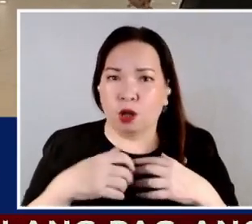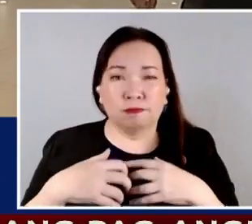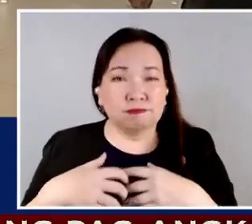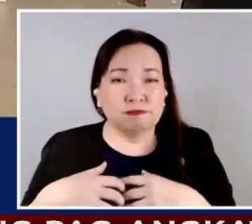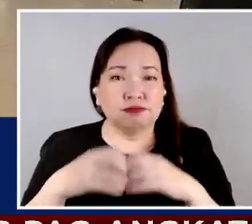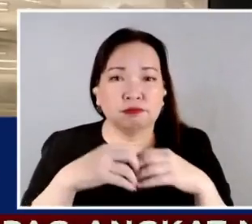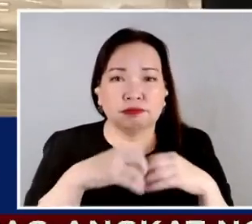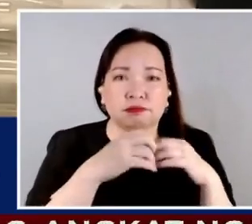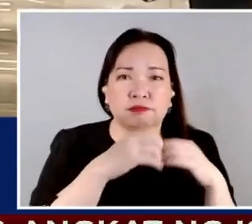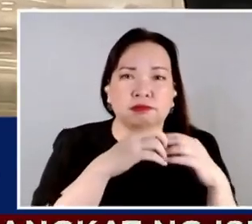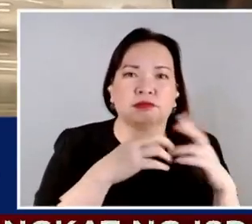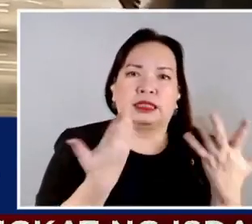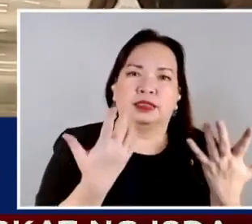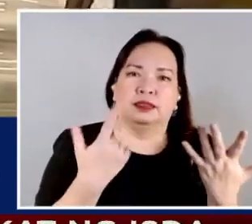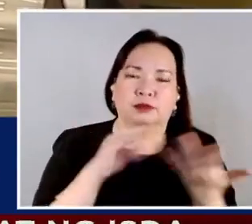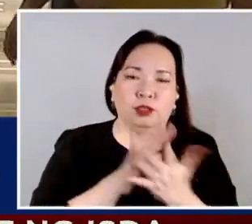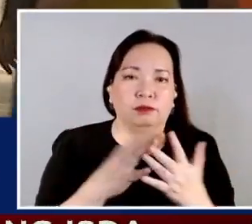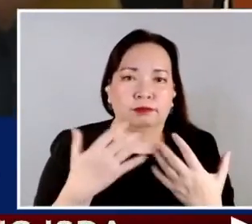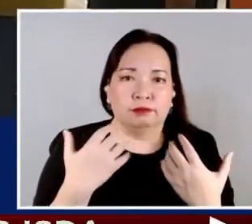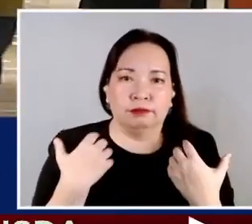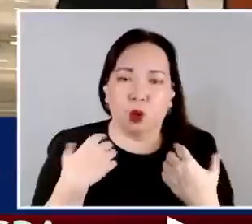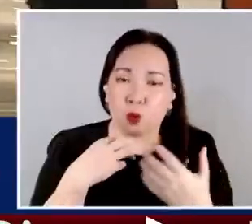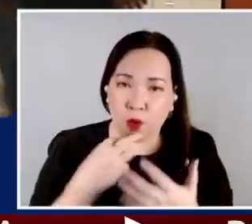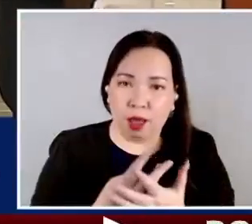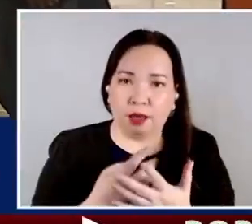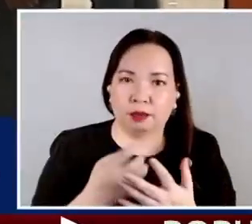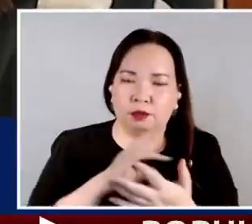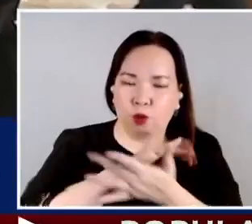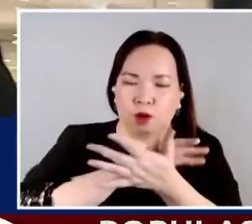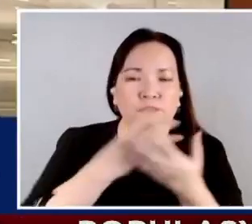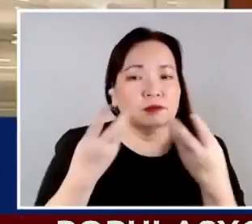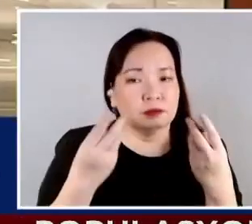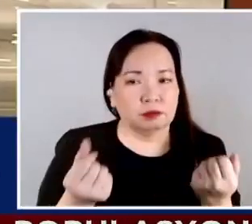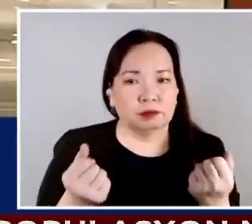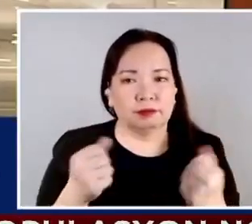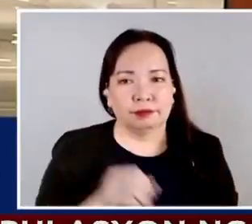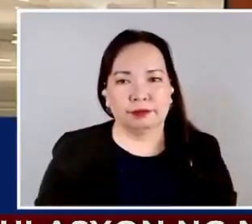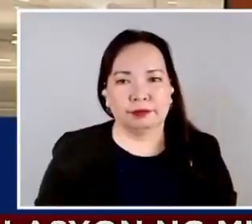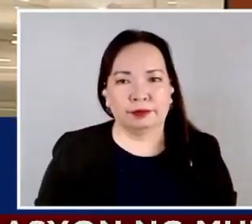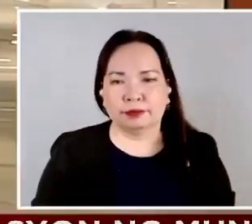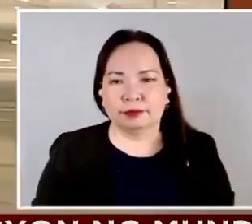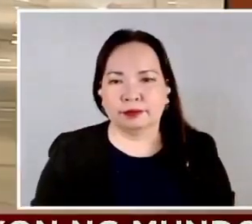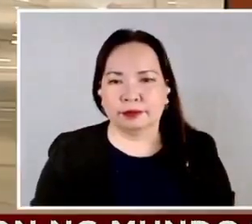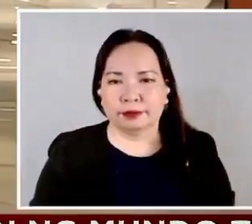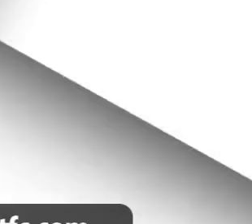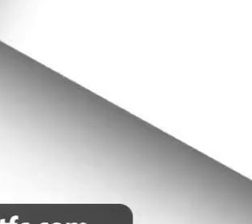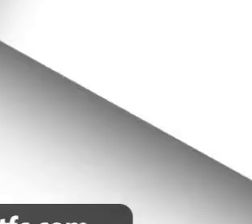mula sa pandemya. Rafael Bossano, ABS-CBN News.